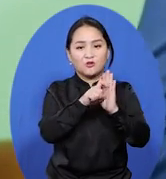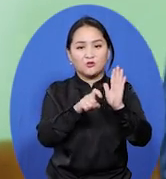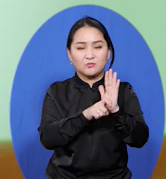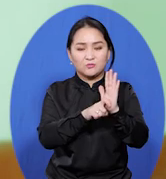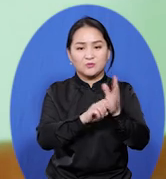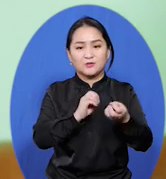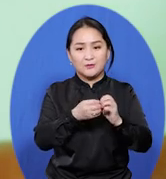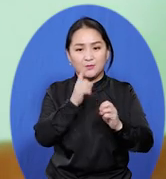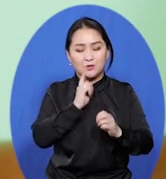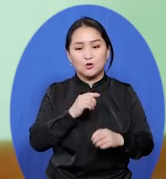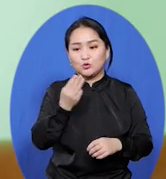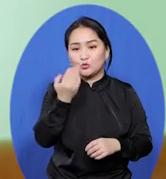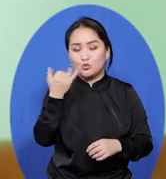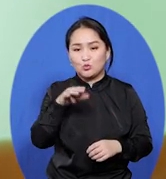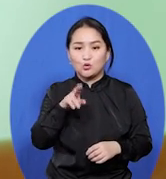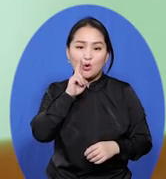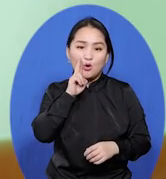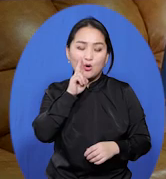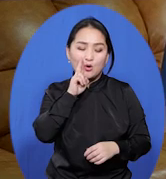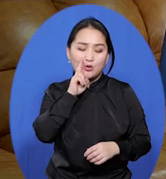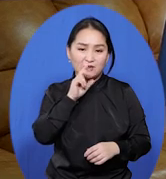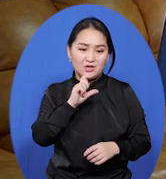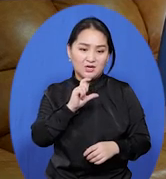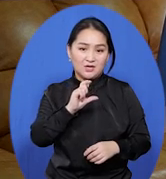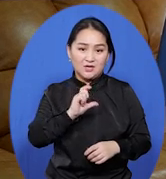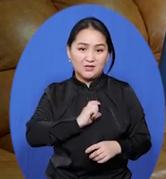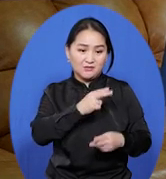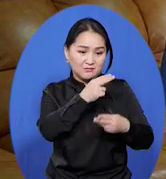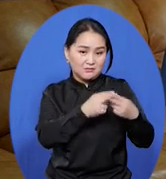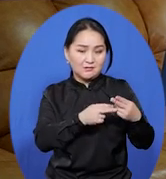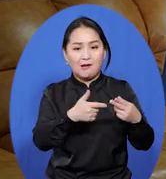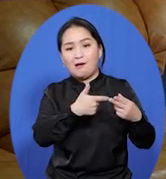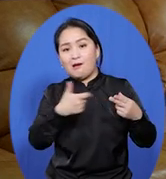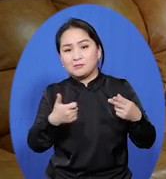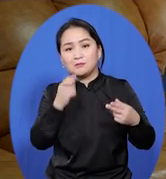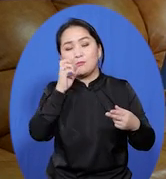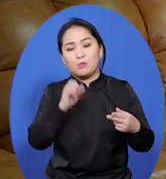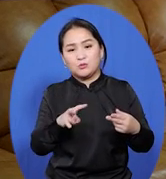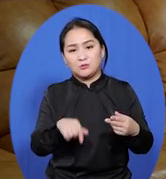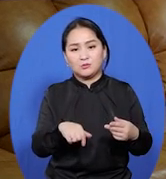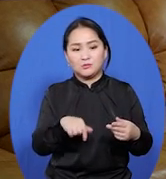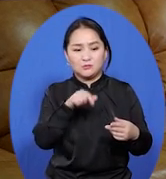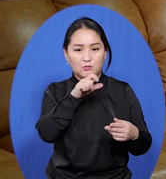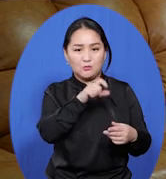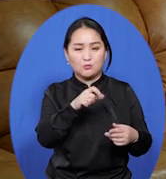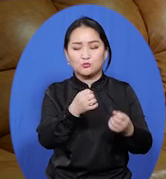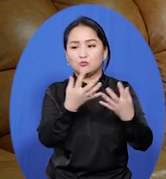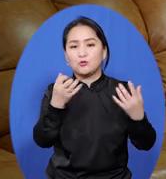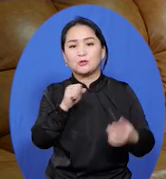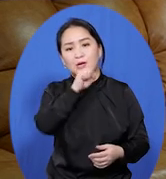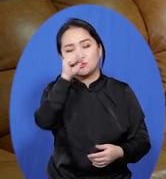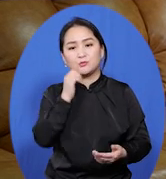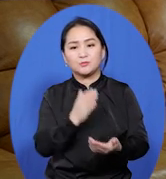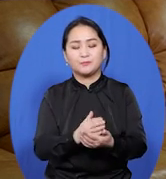бас хэрэгжүүлнэ үү. Шууд хүнсний эрхийн бичгийн айлуудыг хасчихлаар шууд өнөөдөр зогсоочих юм бол бас тэжээ байгаа зөндөө